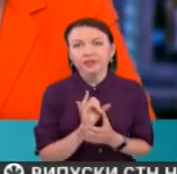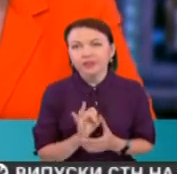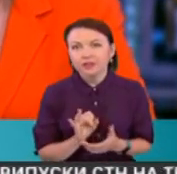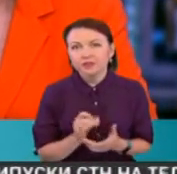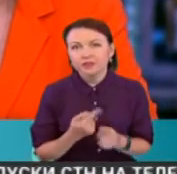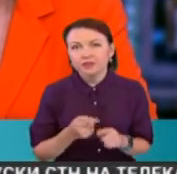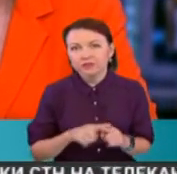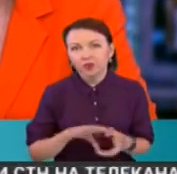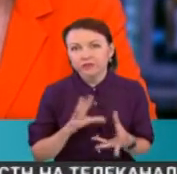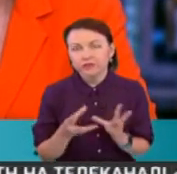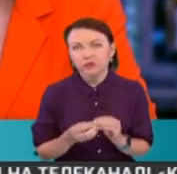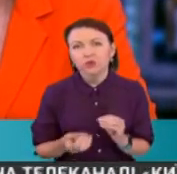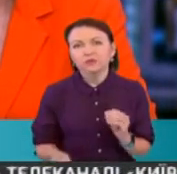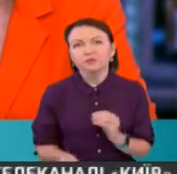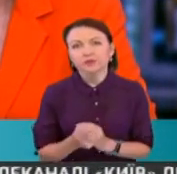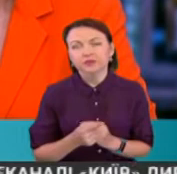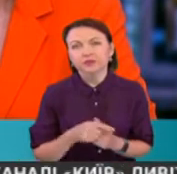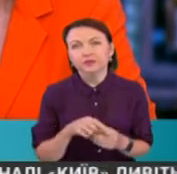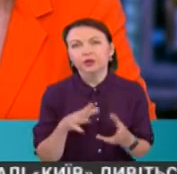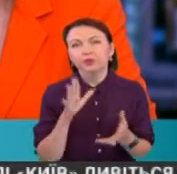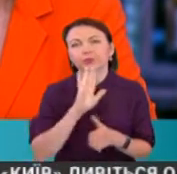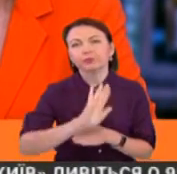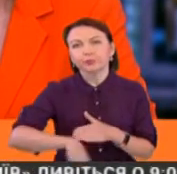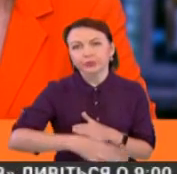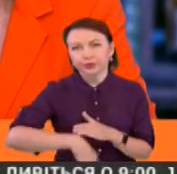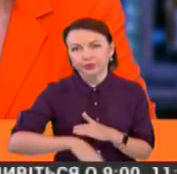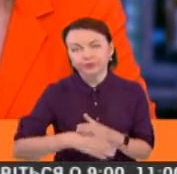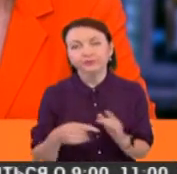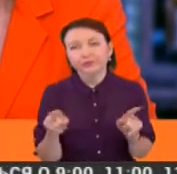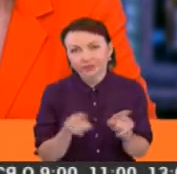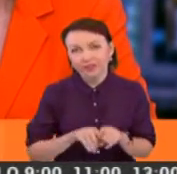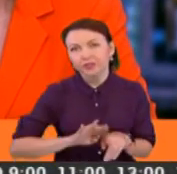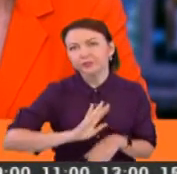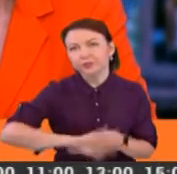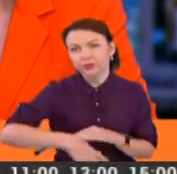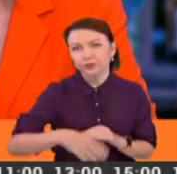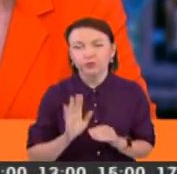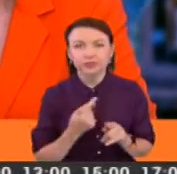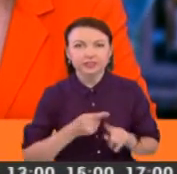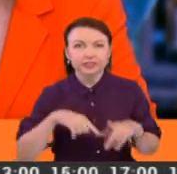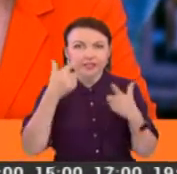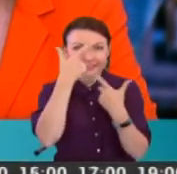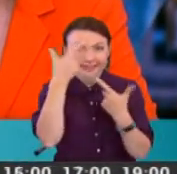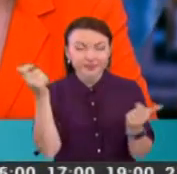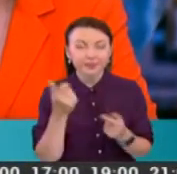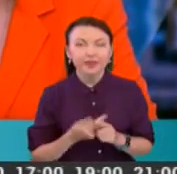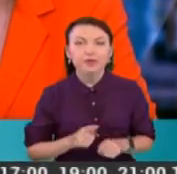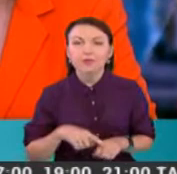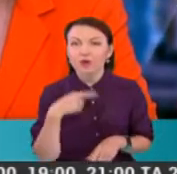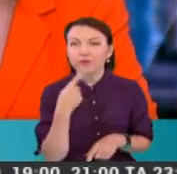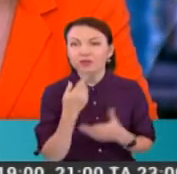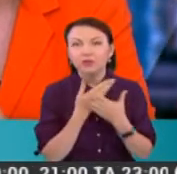з цього всього вийшов величезний пшик. Я думаю, такий пшик буде з цієї заяви. А стосовно, ви говорите про те, що